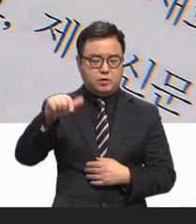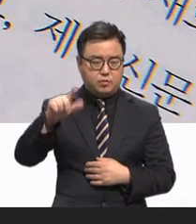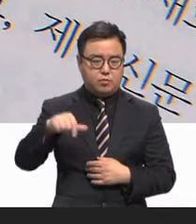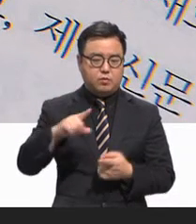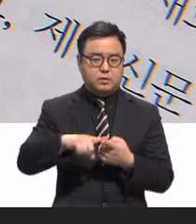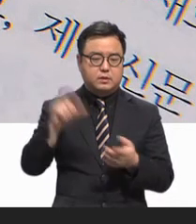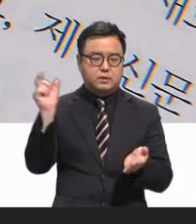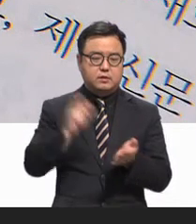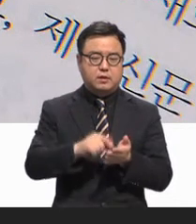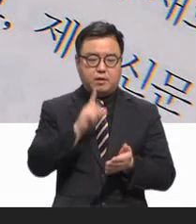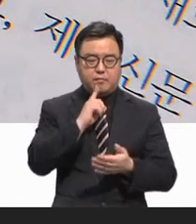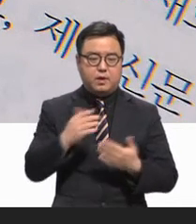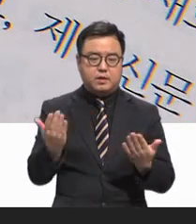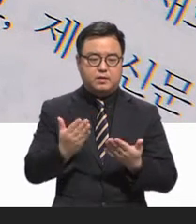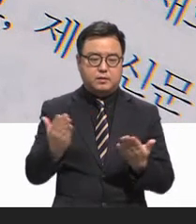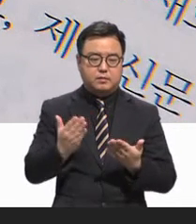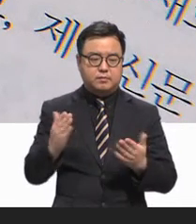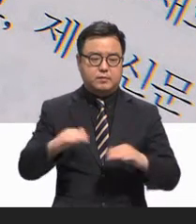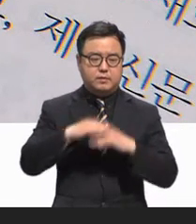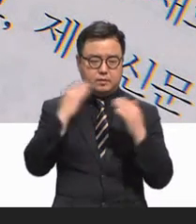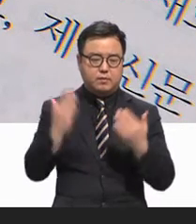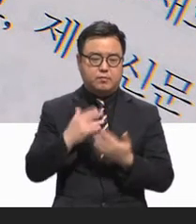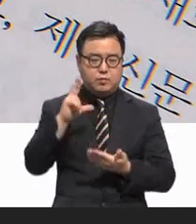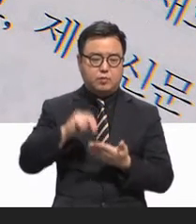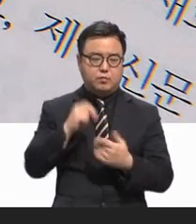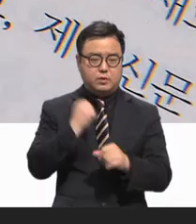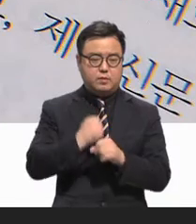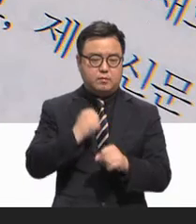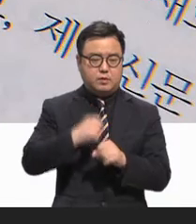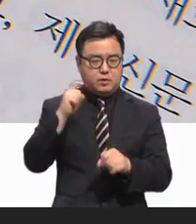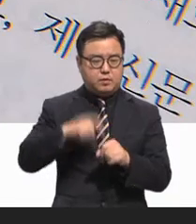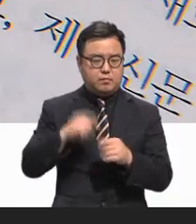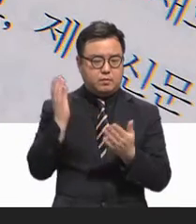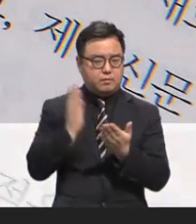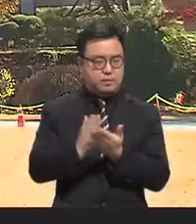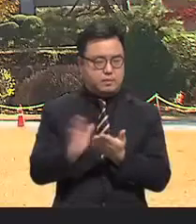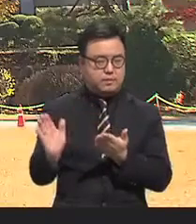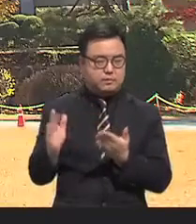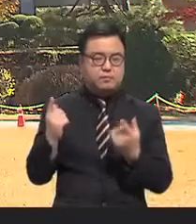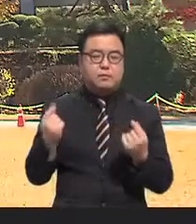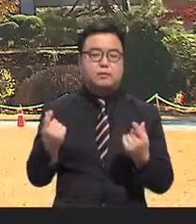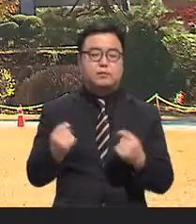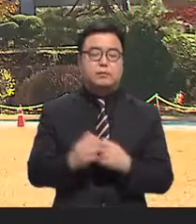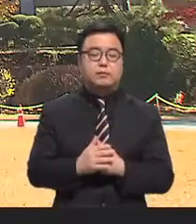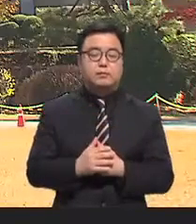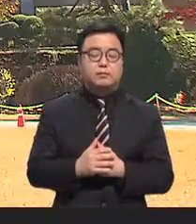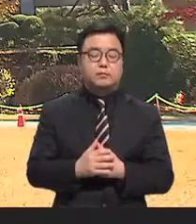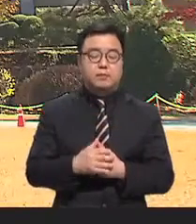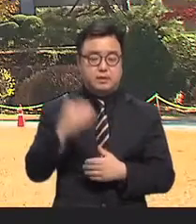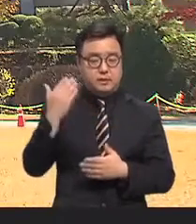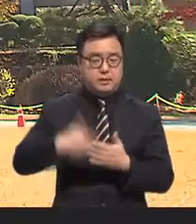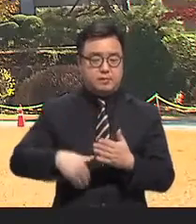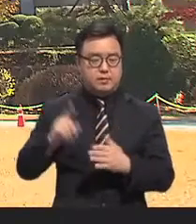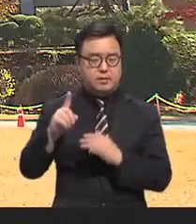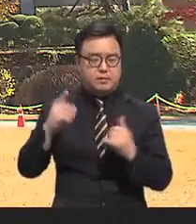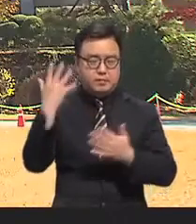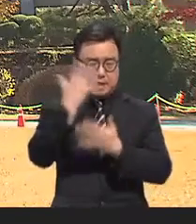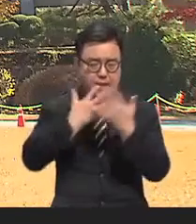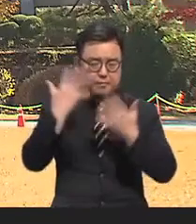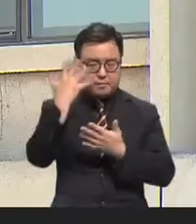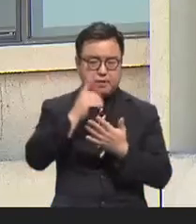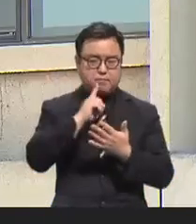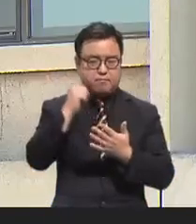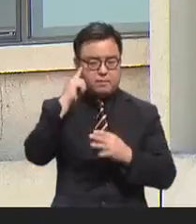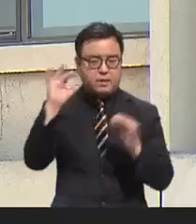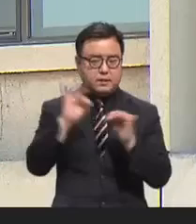하는것은 전체 그 문제의 출처 지지하거나 맞는거 같은데 나머지 한명은 애매한 점이 있다며 참 다니